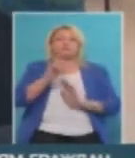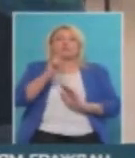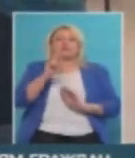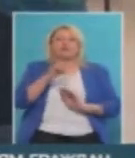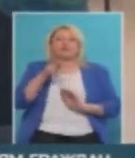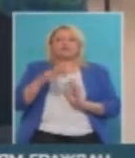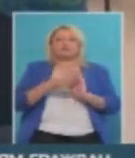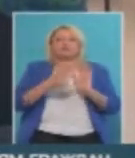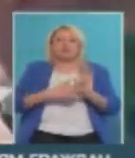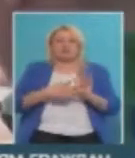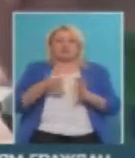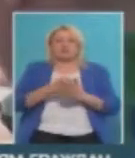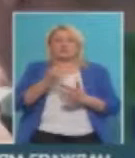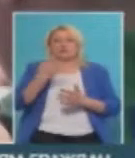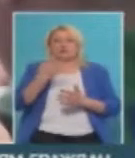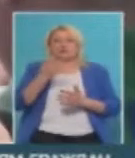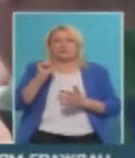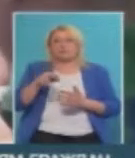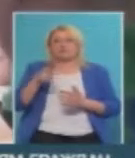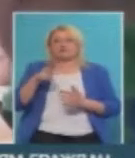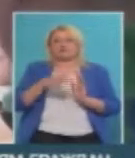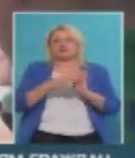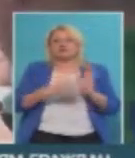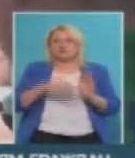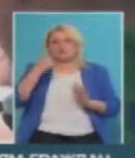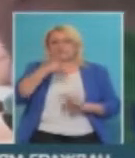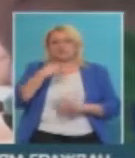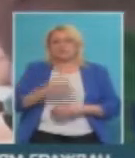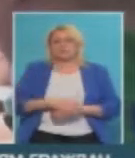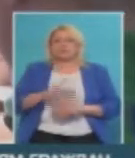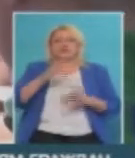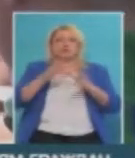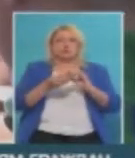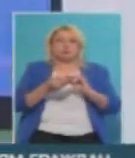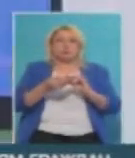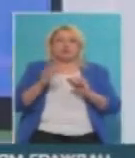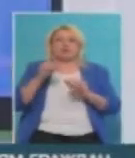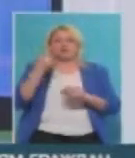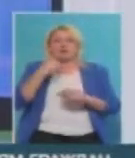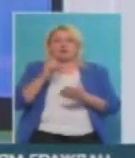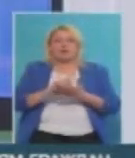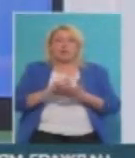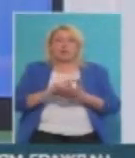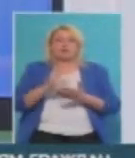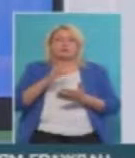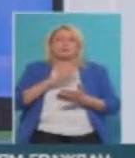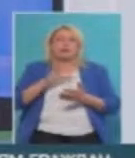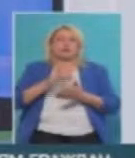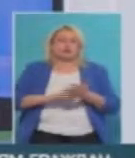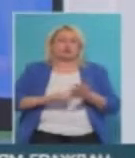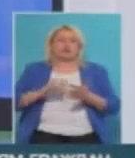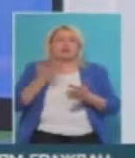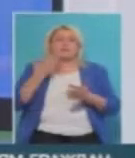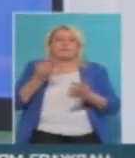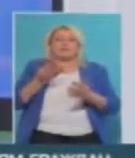января 2018 по 15 апреля 2019 года. Сумму индивидуального подоходного налога, которая была удержана при